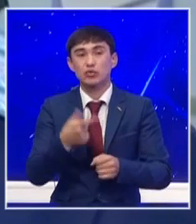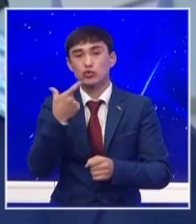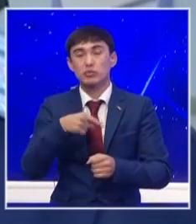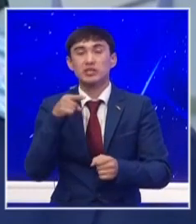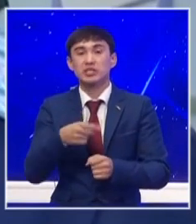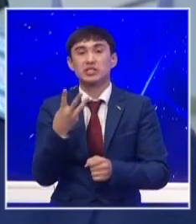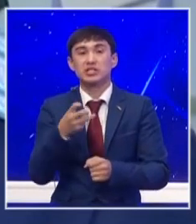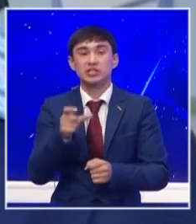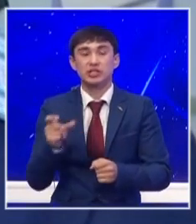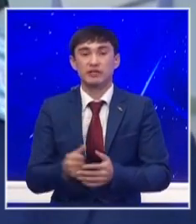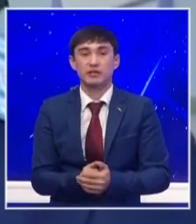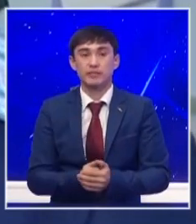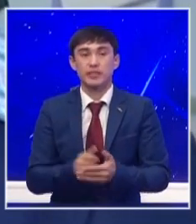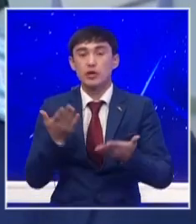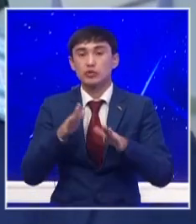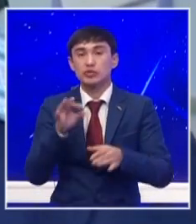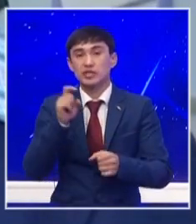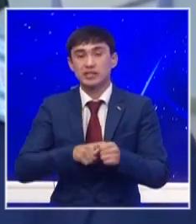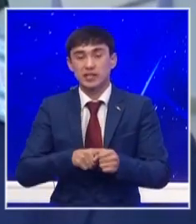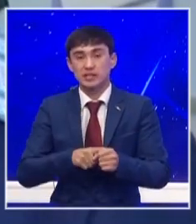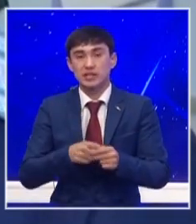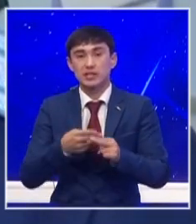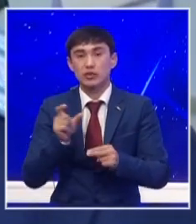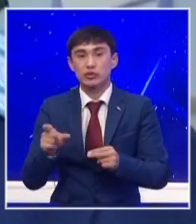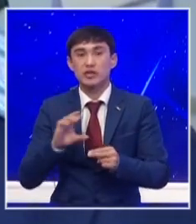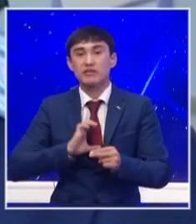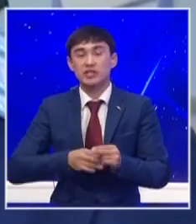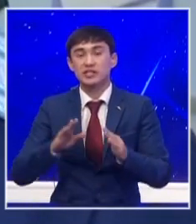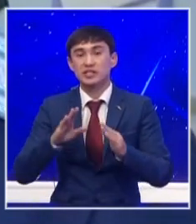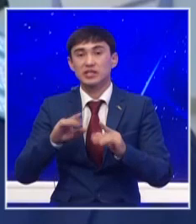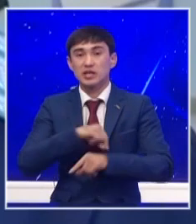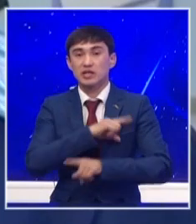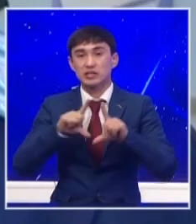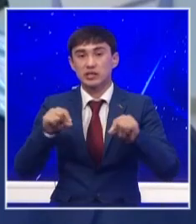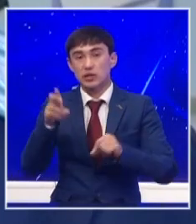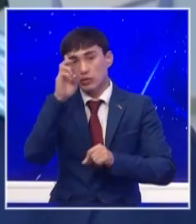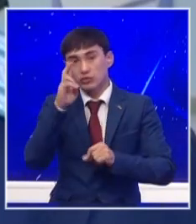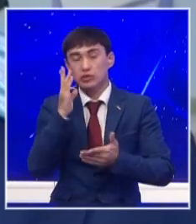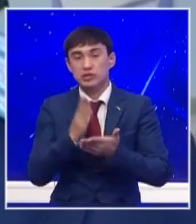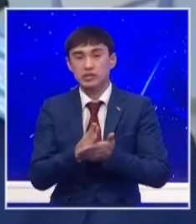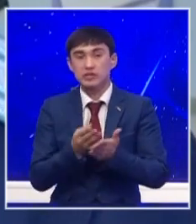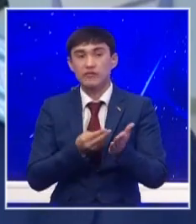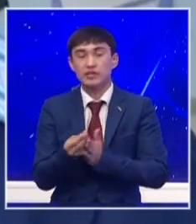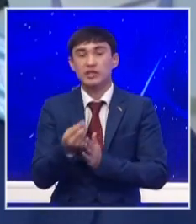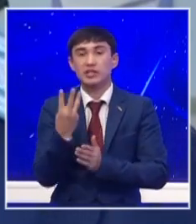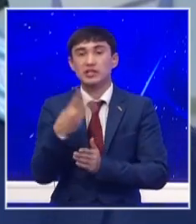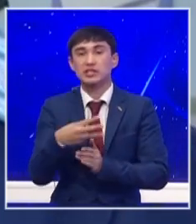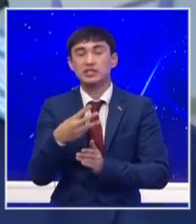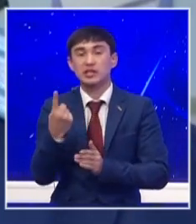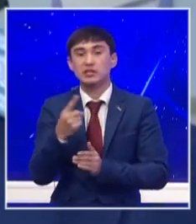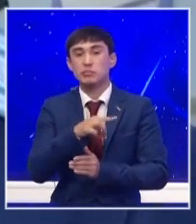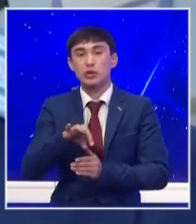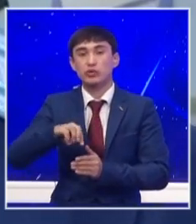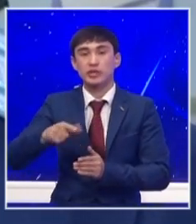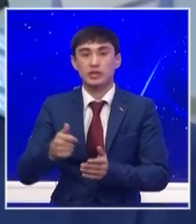1300 человек в случае регистрации этих людей в частной клинике государством предусмотрено выделение 31